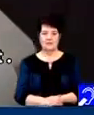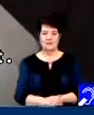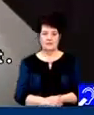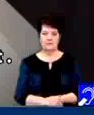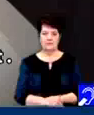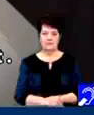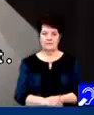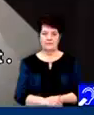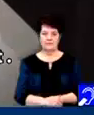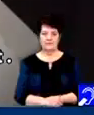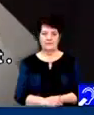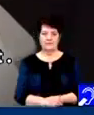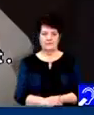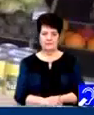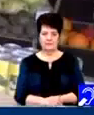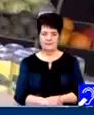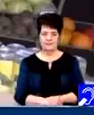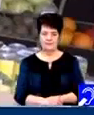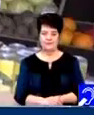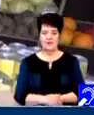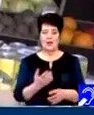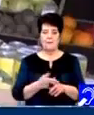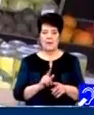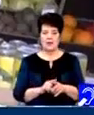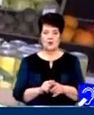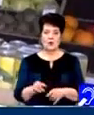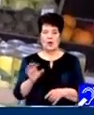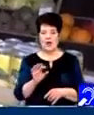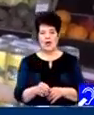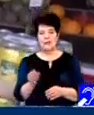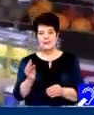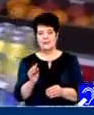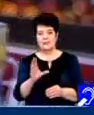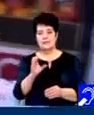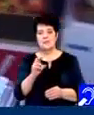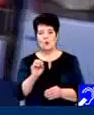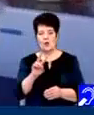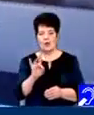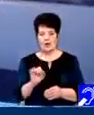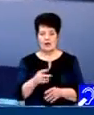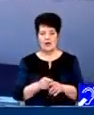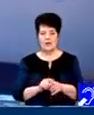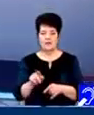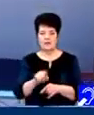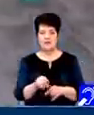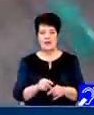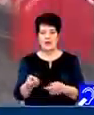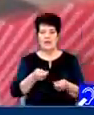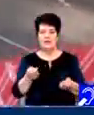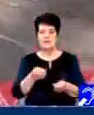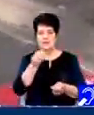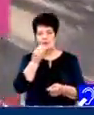большой перекос. Опустите бюллетень повторно. Pentru a stimula și mai mult prezența la urne, la fiecare secție de votare au fost amenajate târguri de